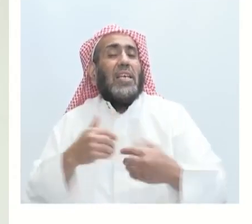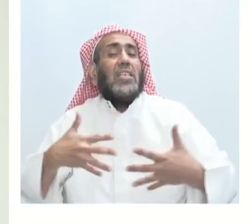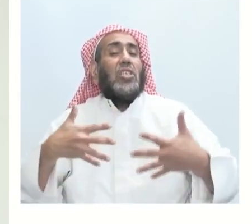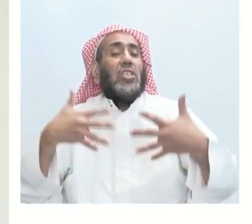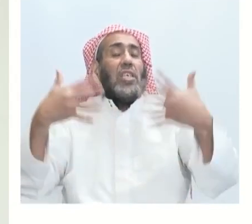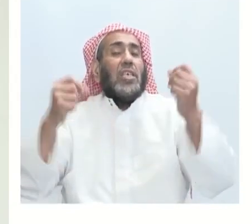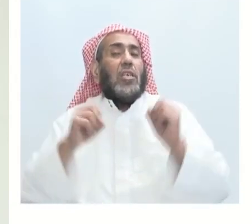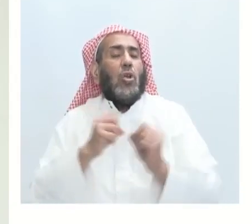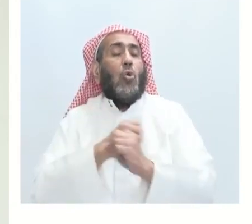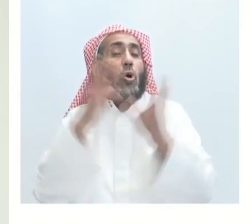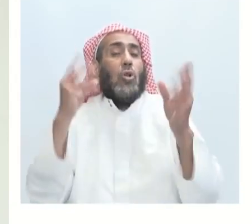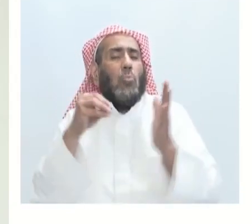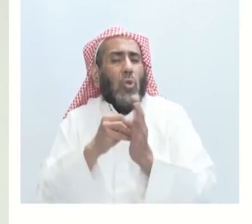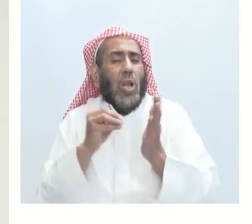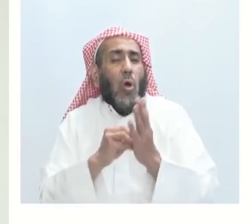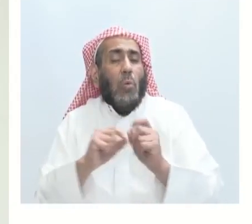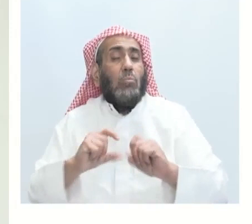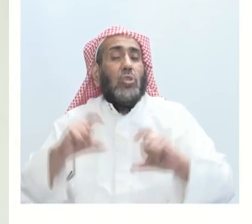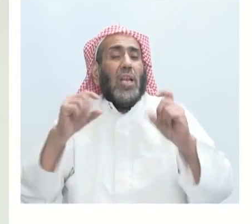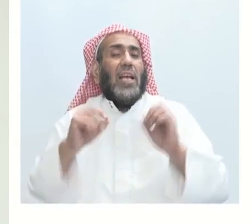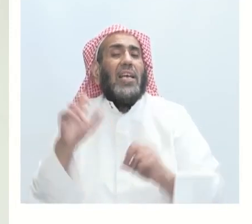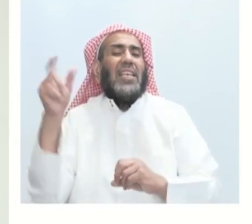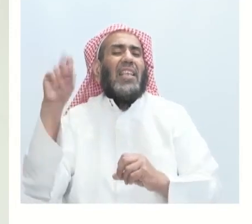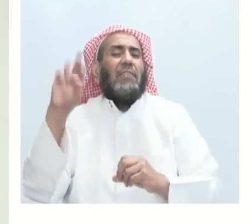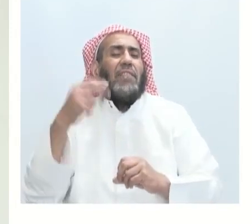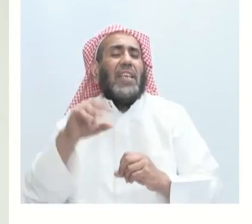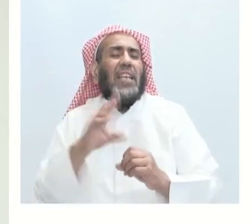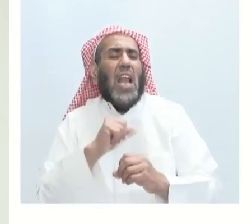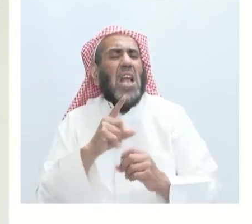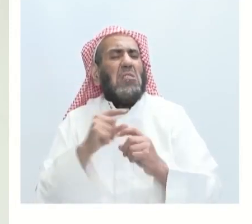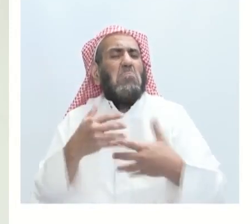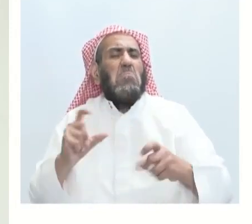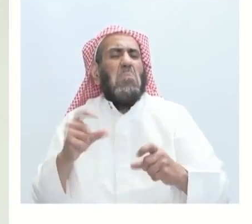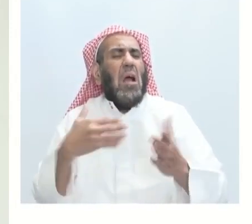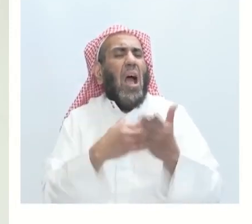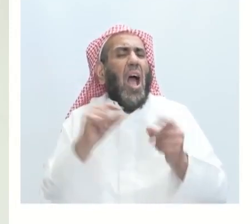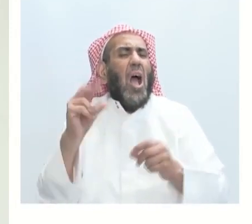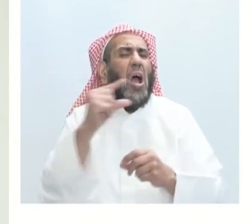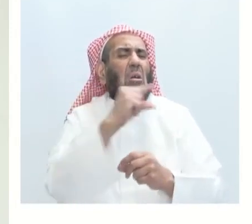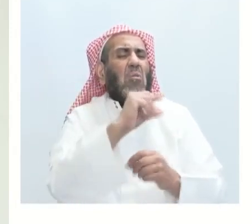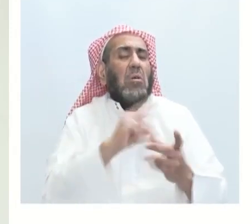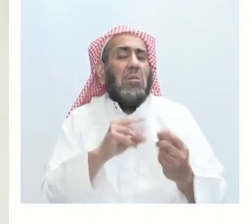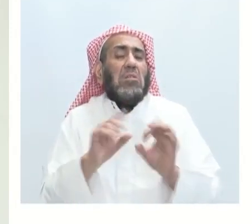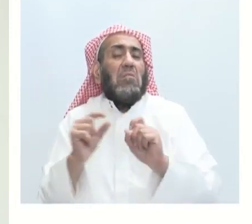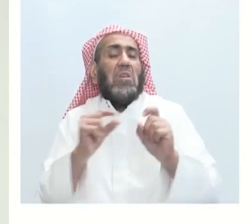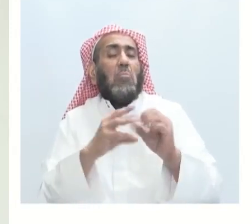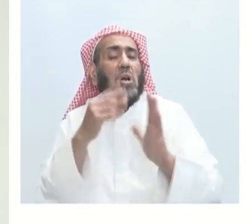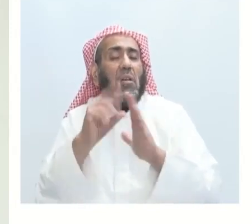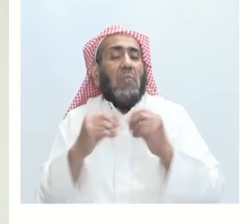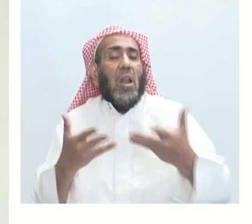الحر في بدايته ثم وضع له مصطلح شعر التفعيله وهو شعر لا يلتزم بقافيه معينه ولكنه يلتزم تفعيلها موحده في